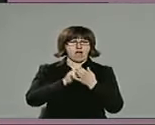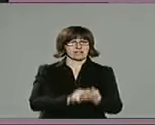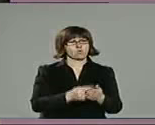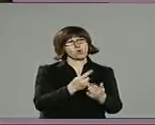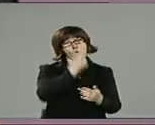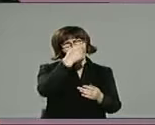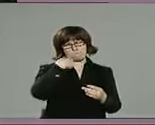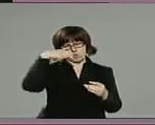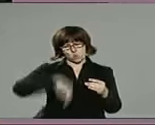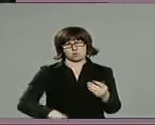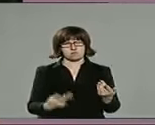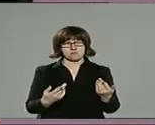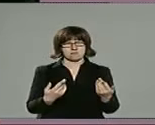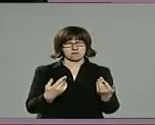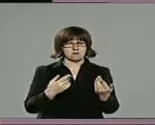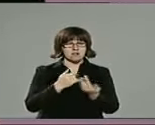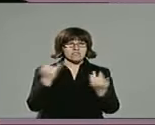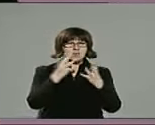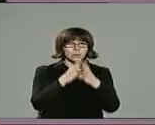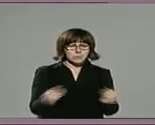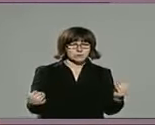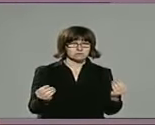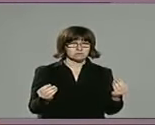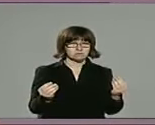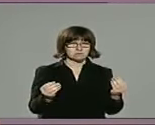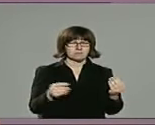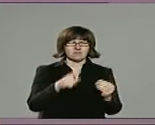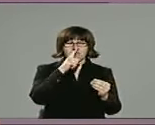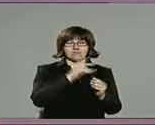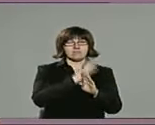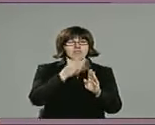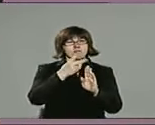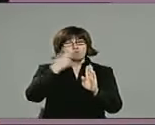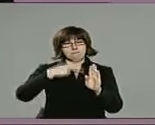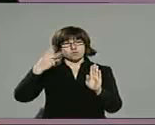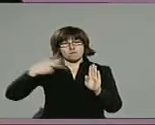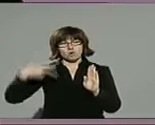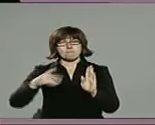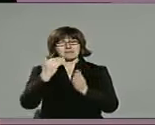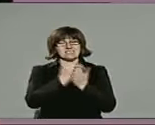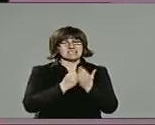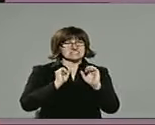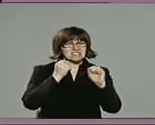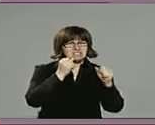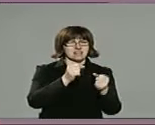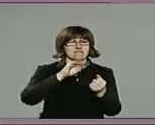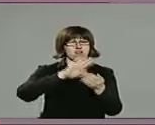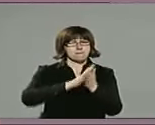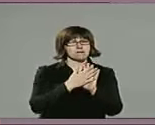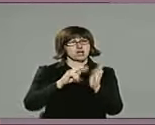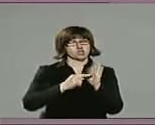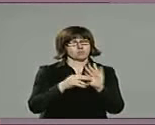oben, wir hier unten, lässt sich nur wirklich gewinnen, wenn wir neben allen Programmen, Gesetzesinitiativen und praktischer